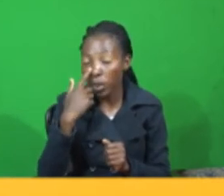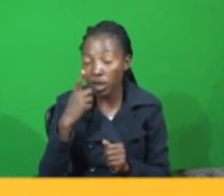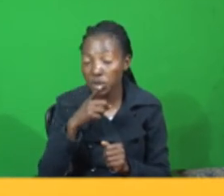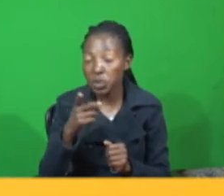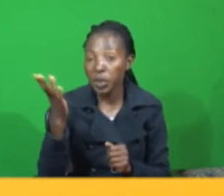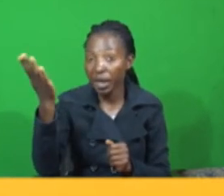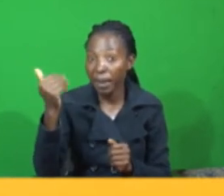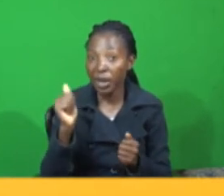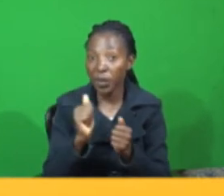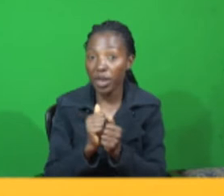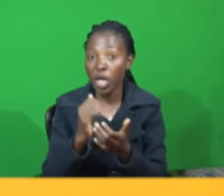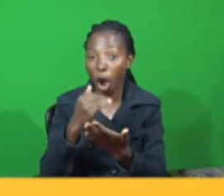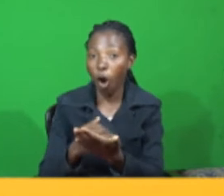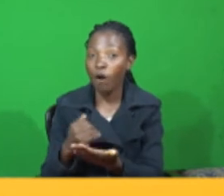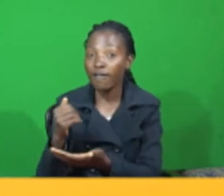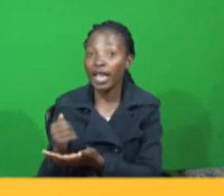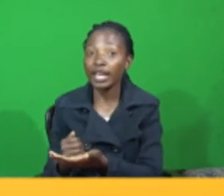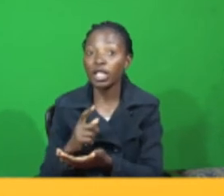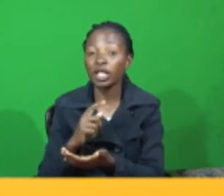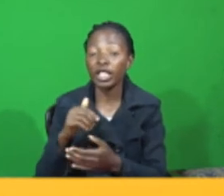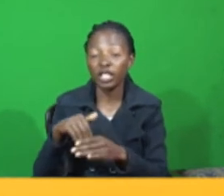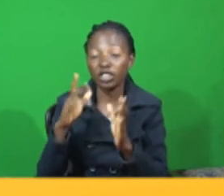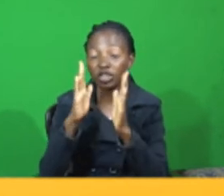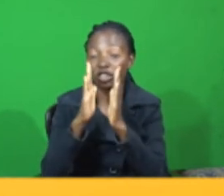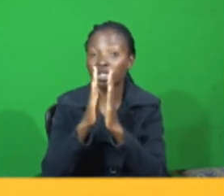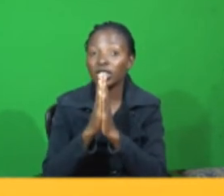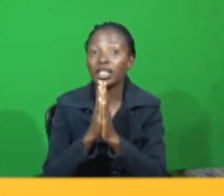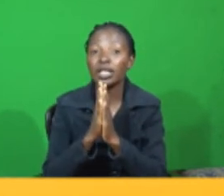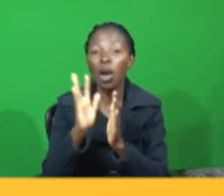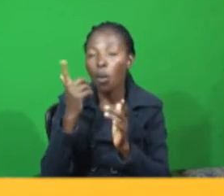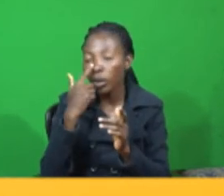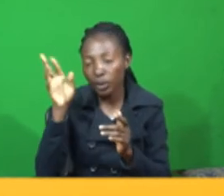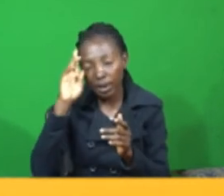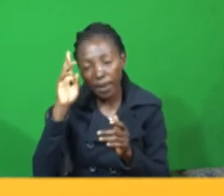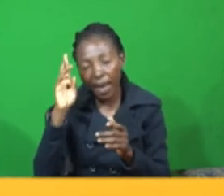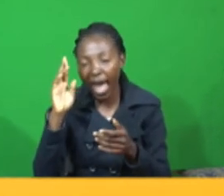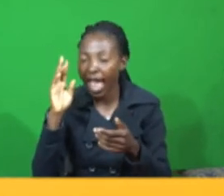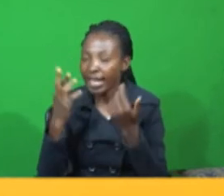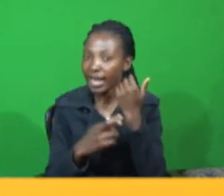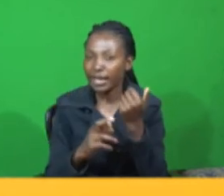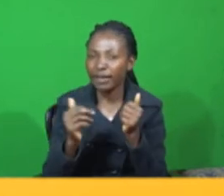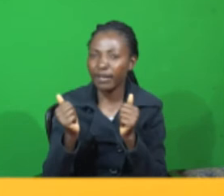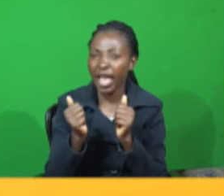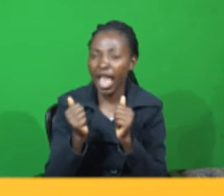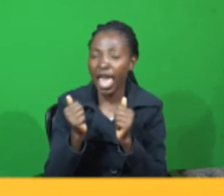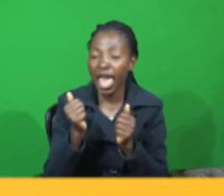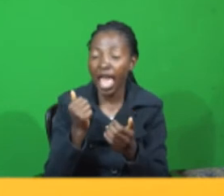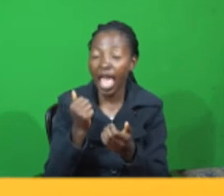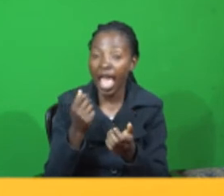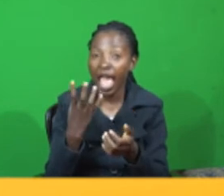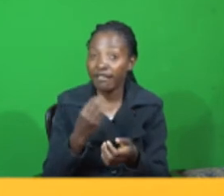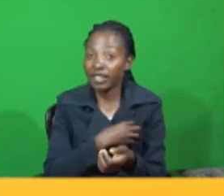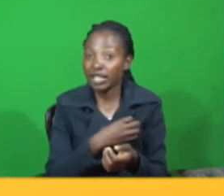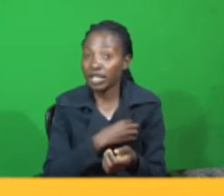uchiuya nechipo chako paaritari ukarangarira ipapo kuti hama yako ine mhosva newe usiye chipo chako ipapo pamberi